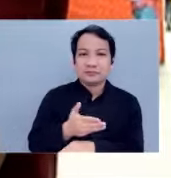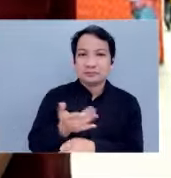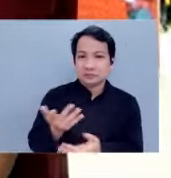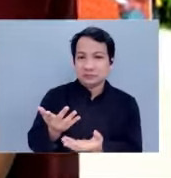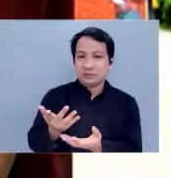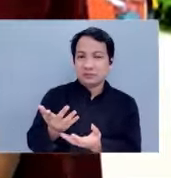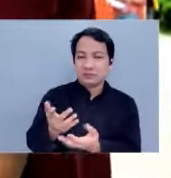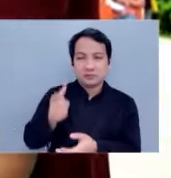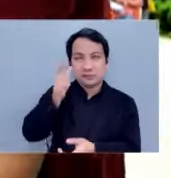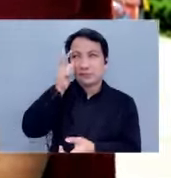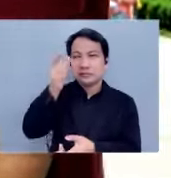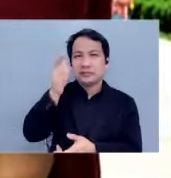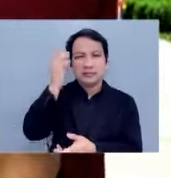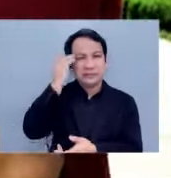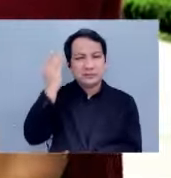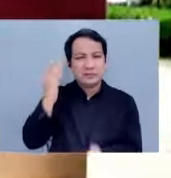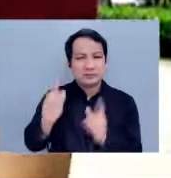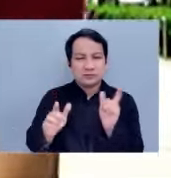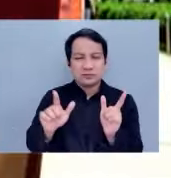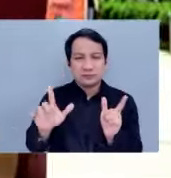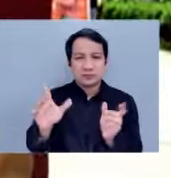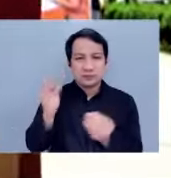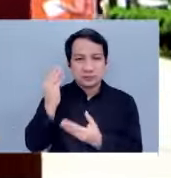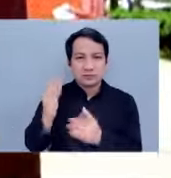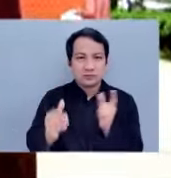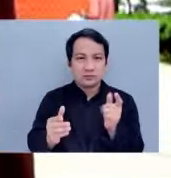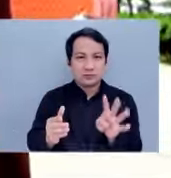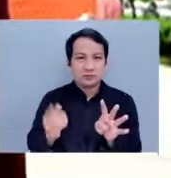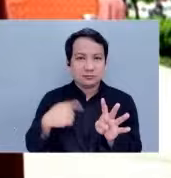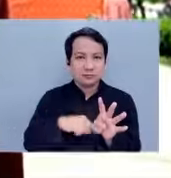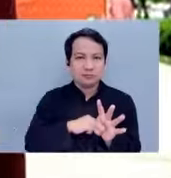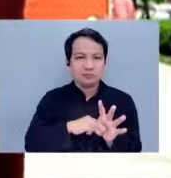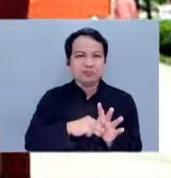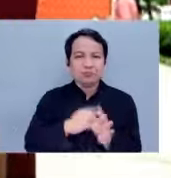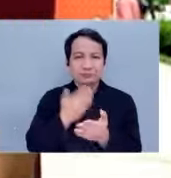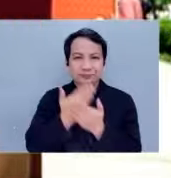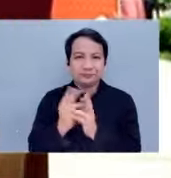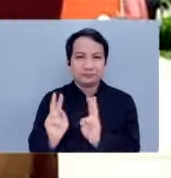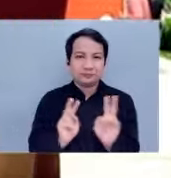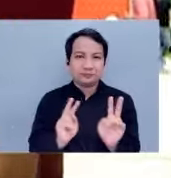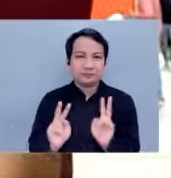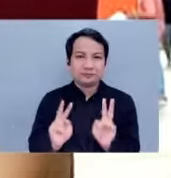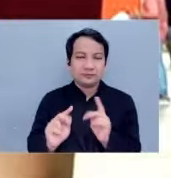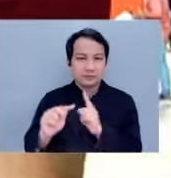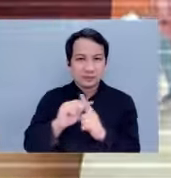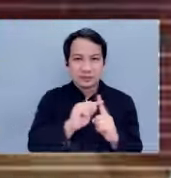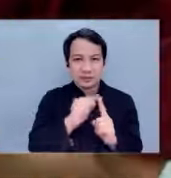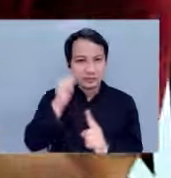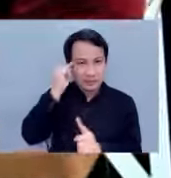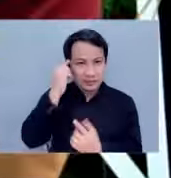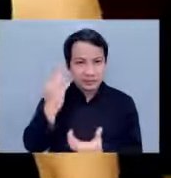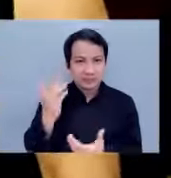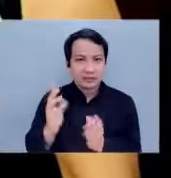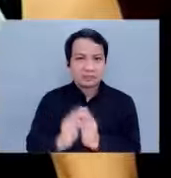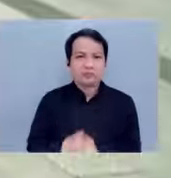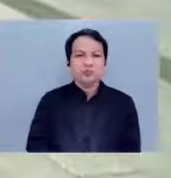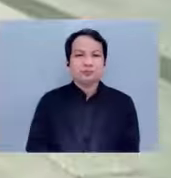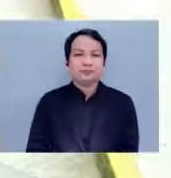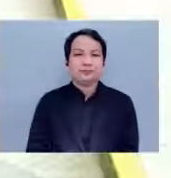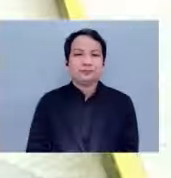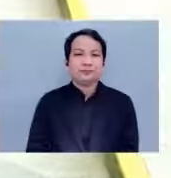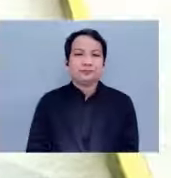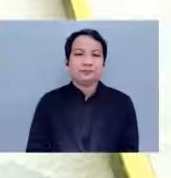sa buhay for 2024. Like, good vibes lang, positive thinking always.